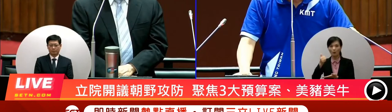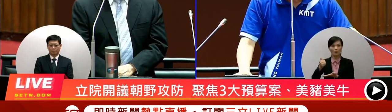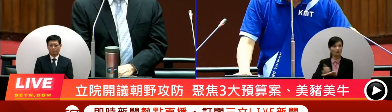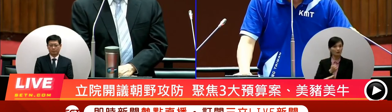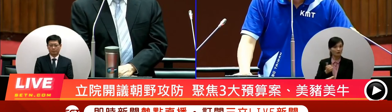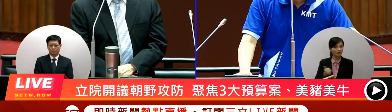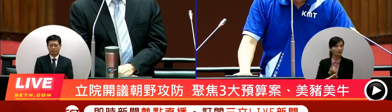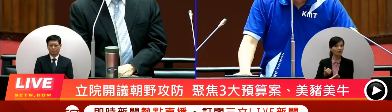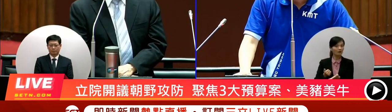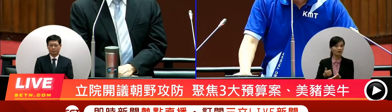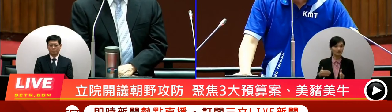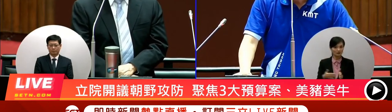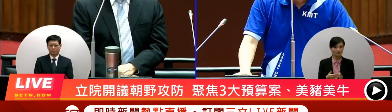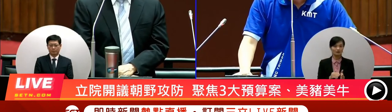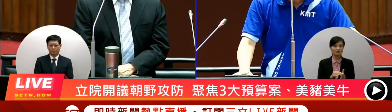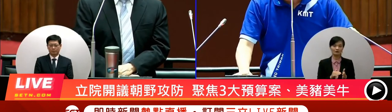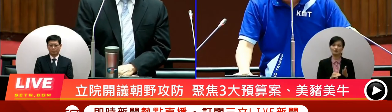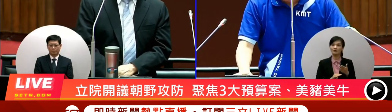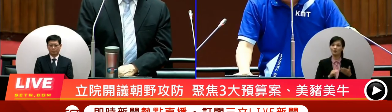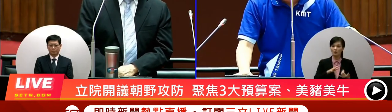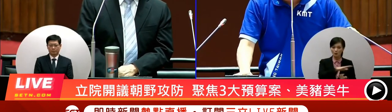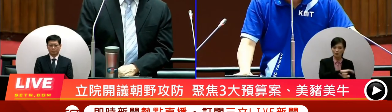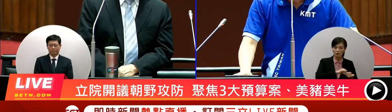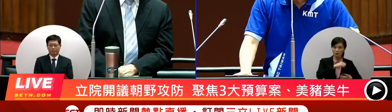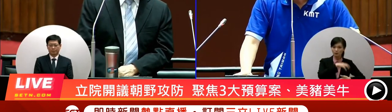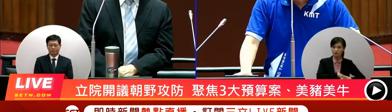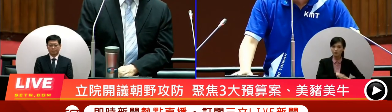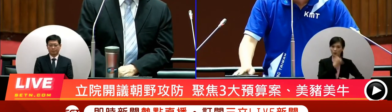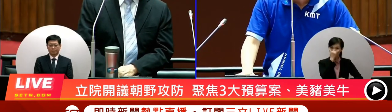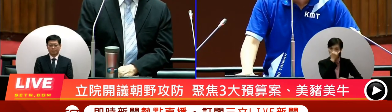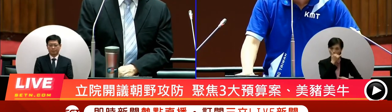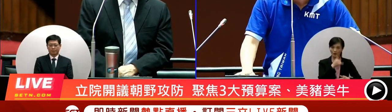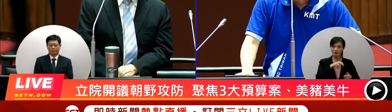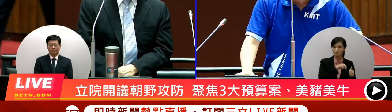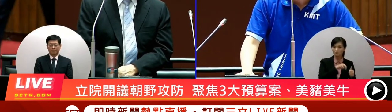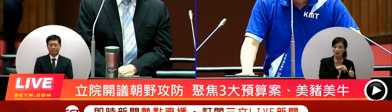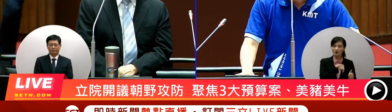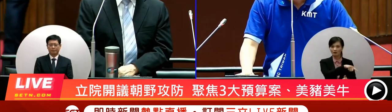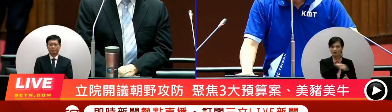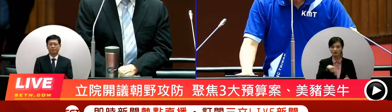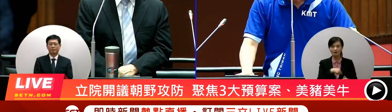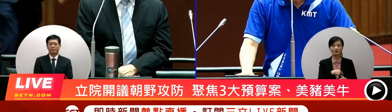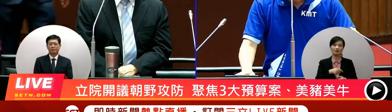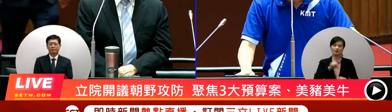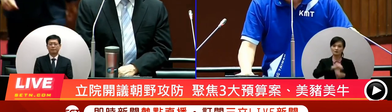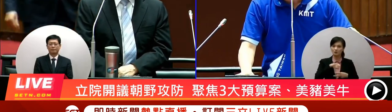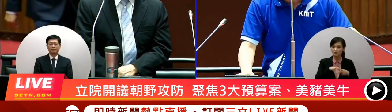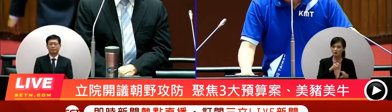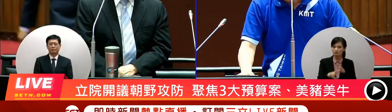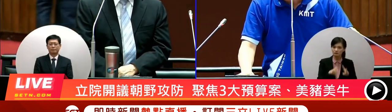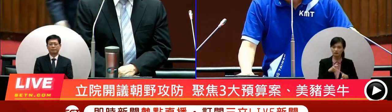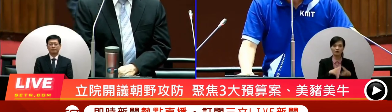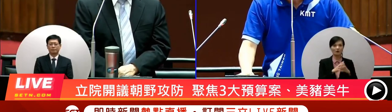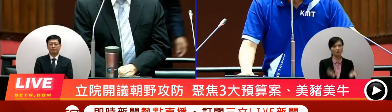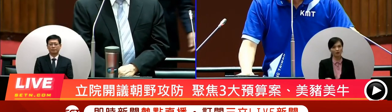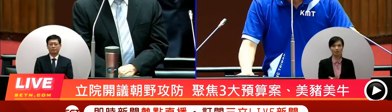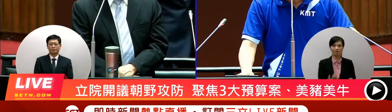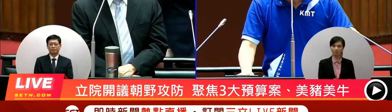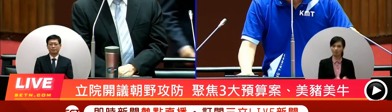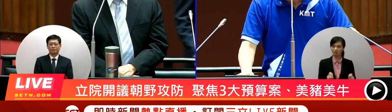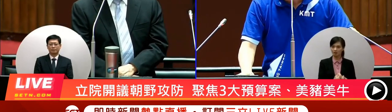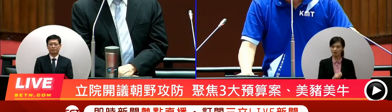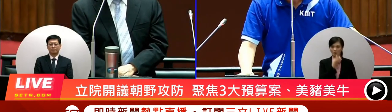国内的猪产业、养猪产业会崩溃，食品加工业也会崩溃。那现在通通不会